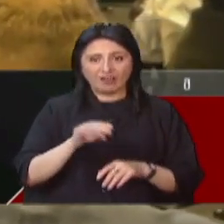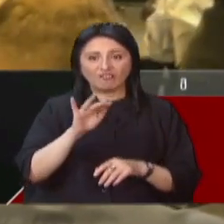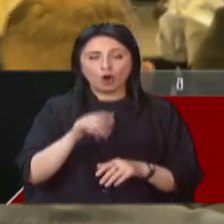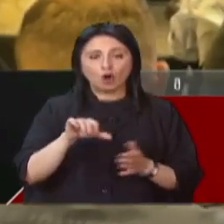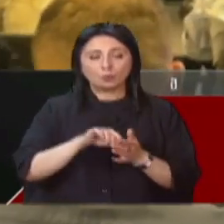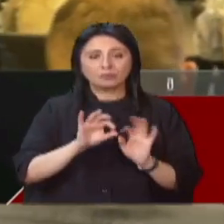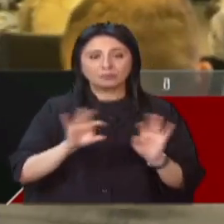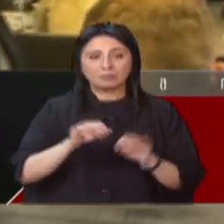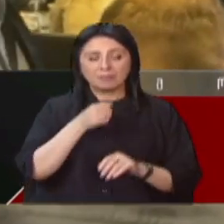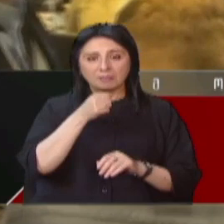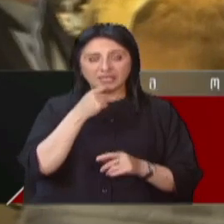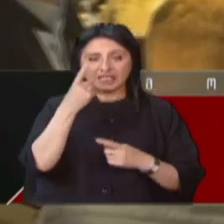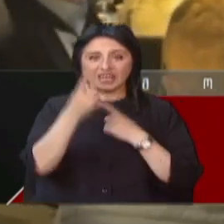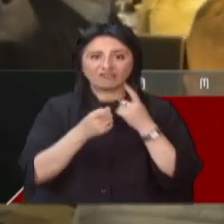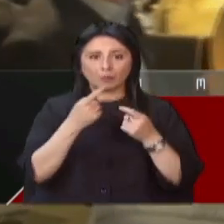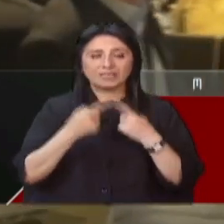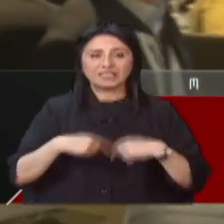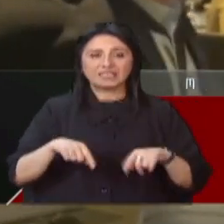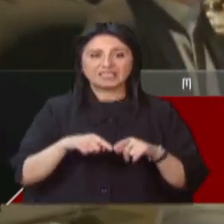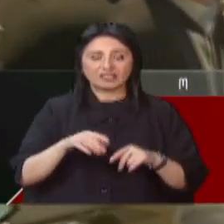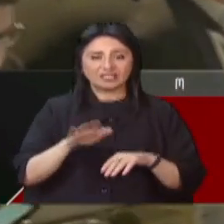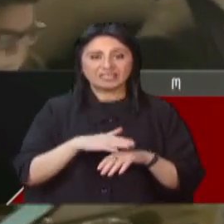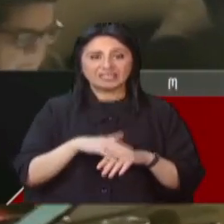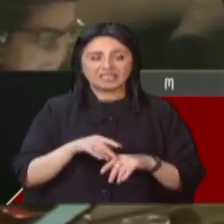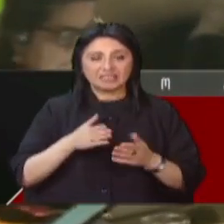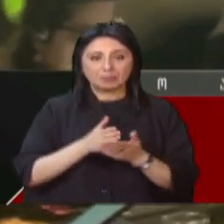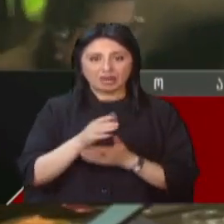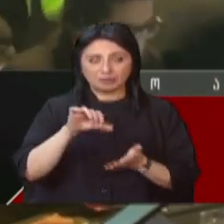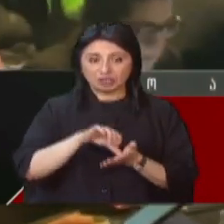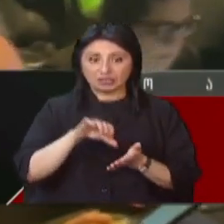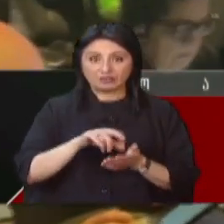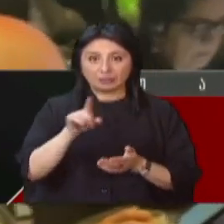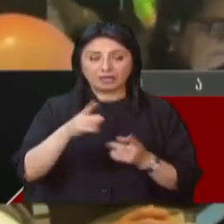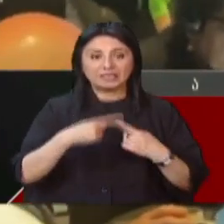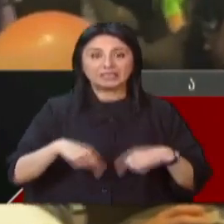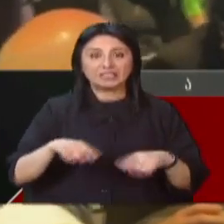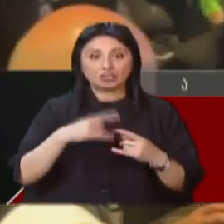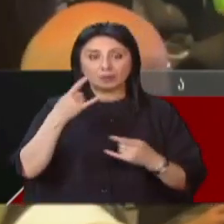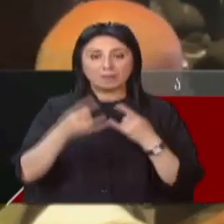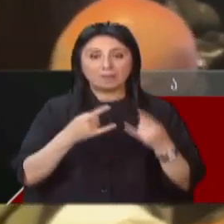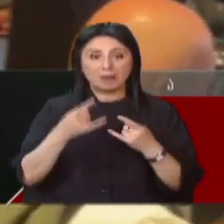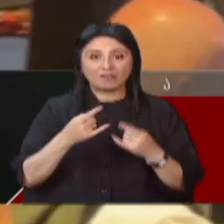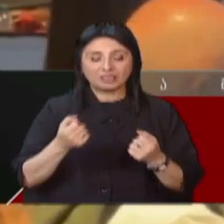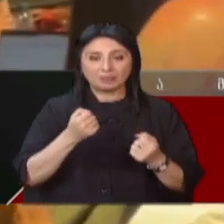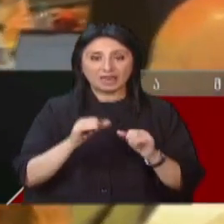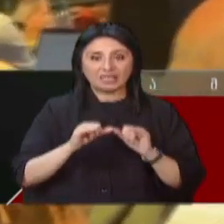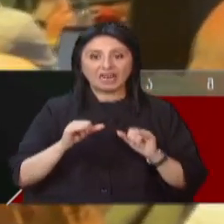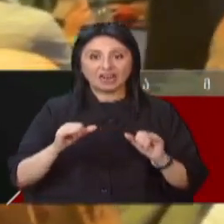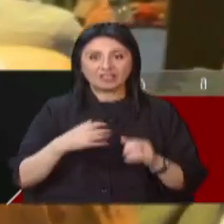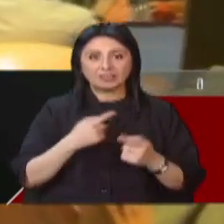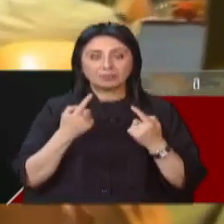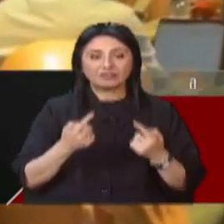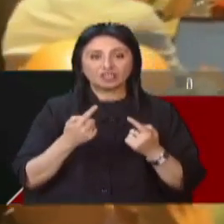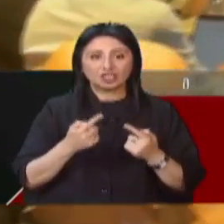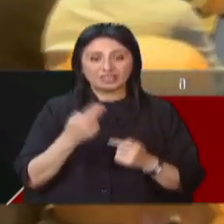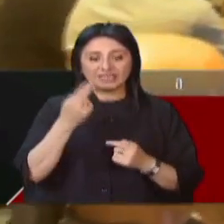თემატური სესიის მედია და ინფორმაცია საზოგადოებრივი სიკეთისთვის ფარგლებში წარსდგა. მან საზოგადოებრივი მაუწყებლების მდგრადი განვითარების